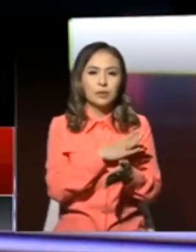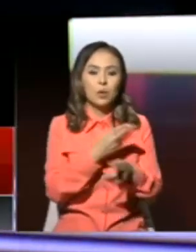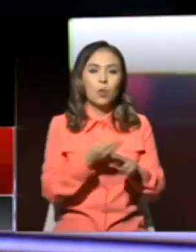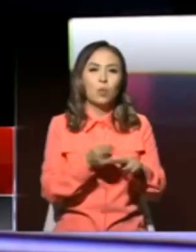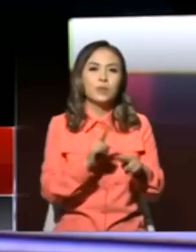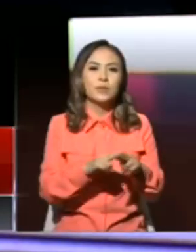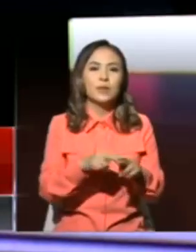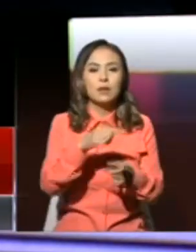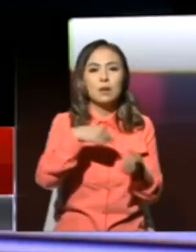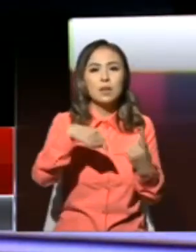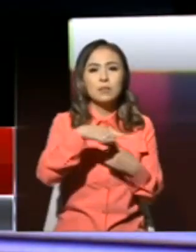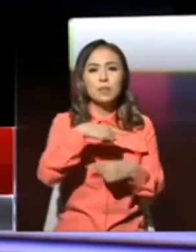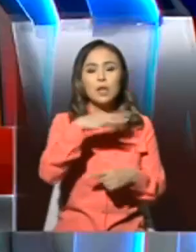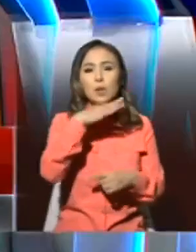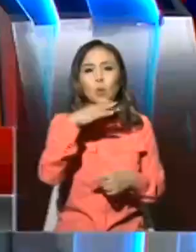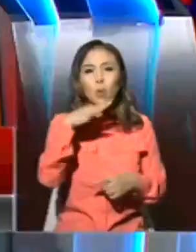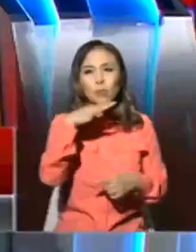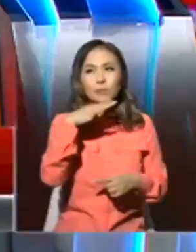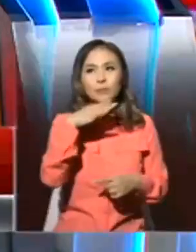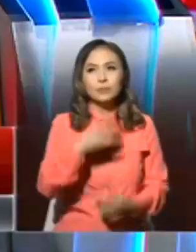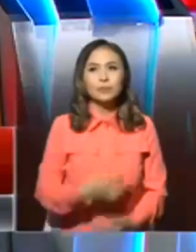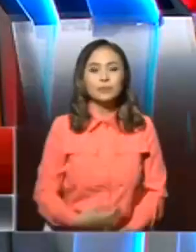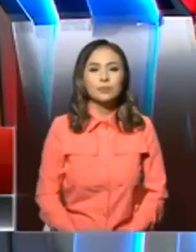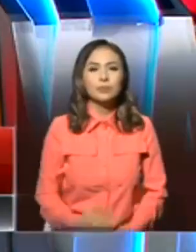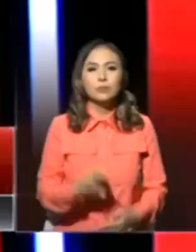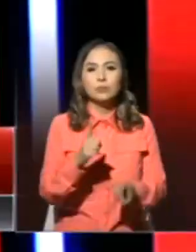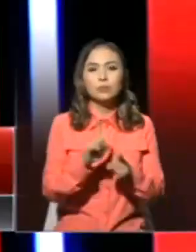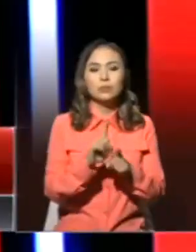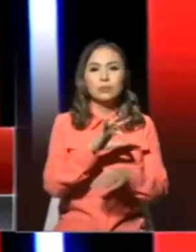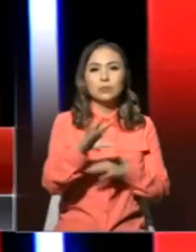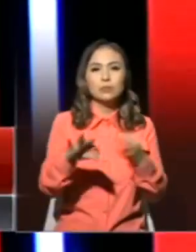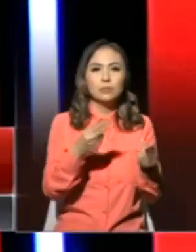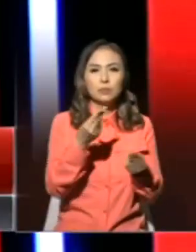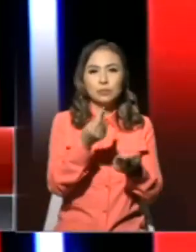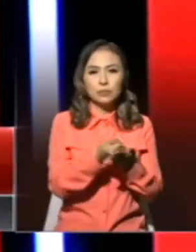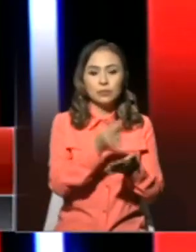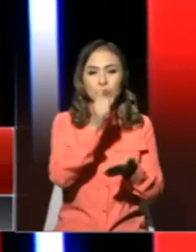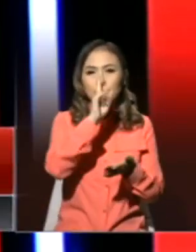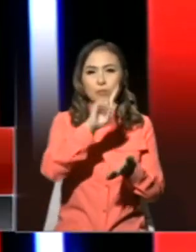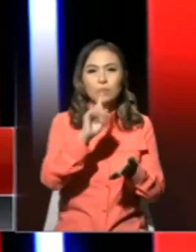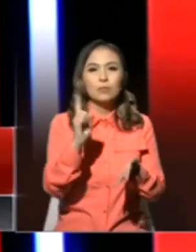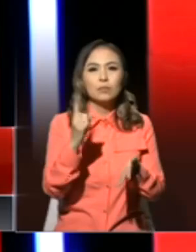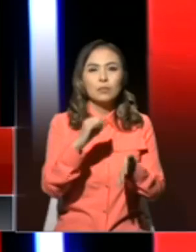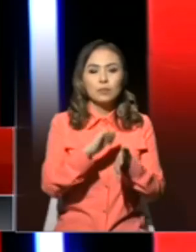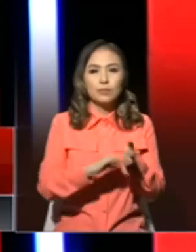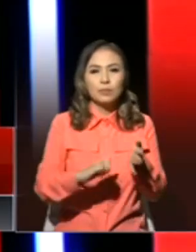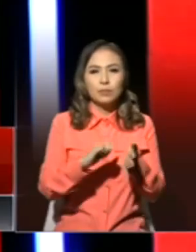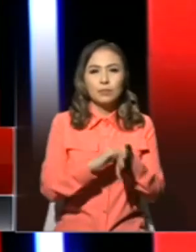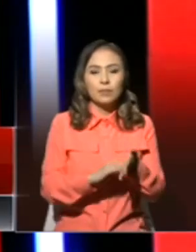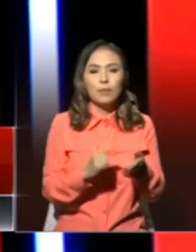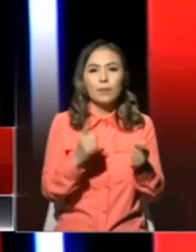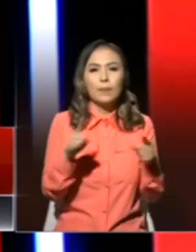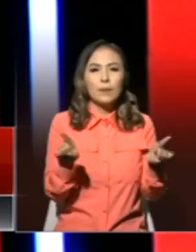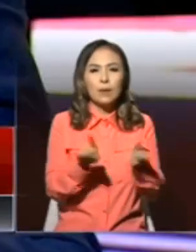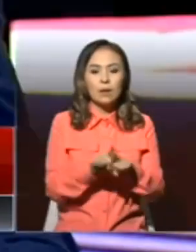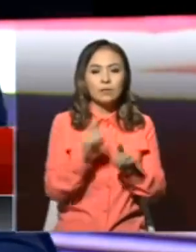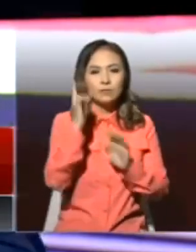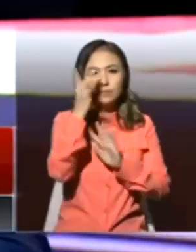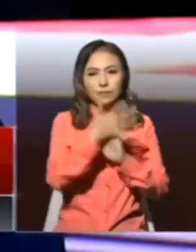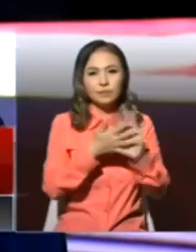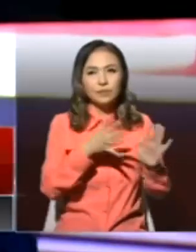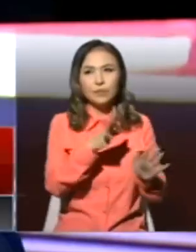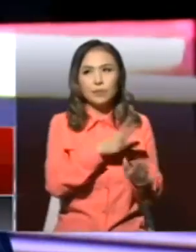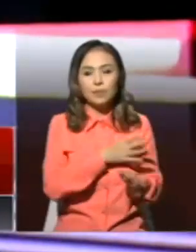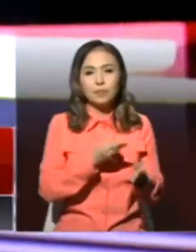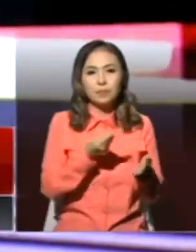Осында кәсіпкерлер көп. Неге сіз айтып отырған азамат одан артық бермеске? Себебі ол түсінді. Қанша көп берсе де,